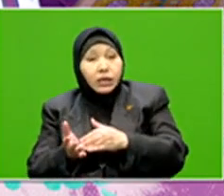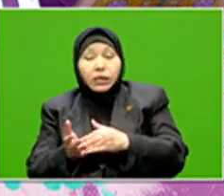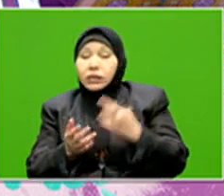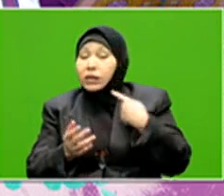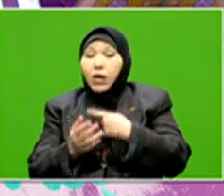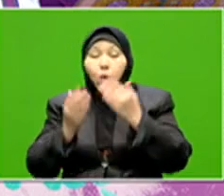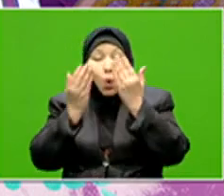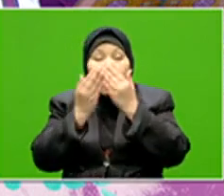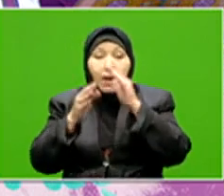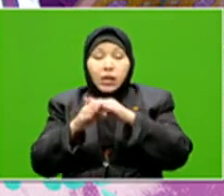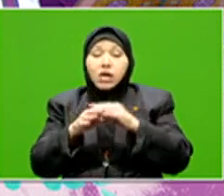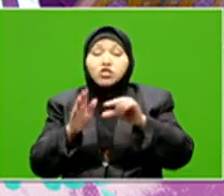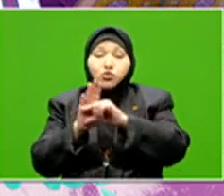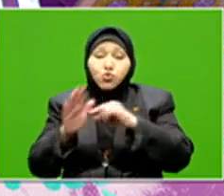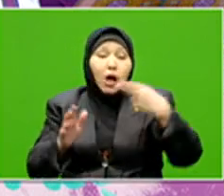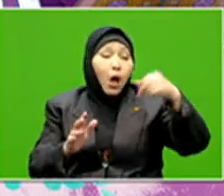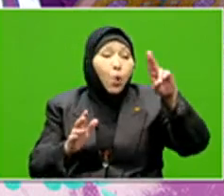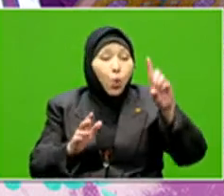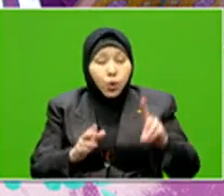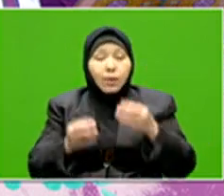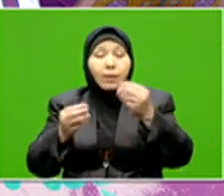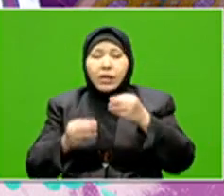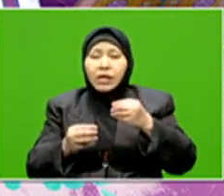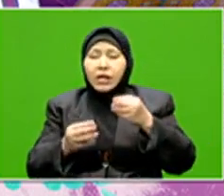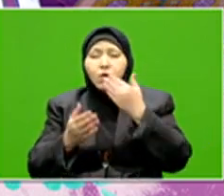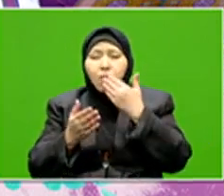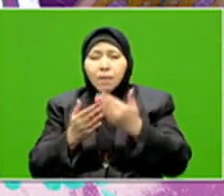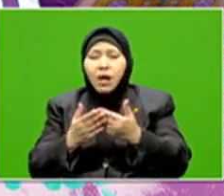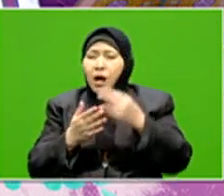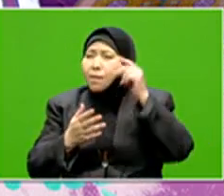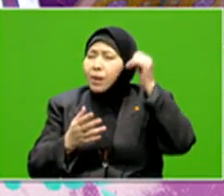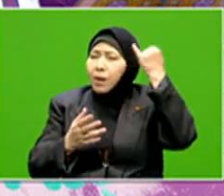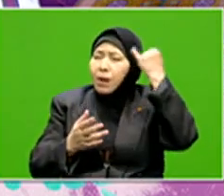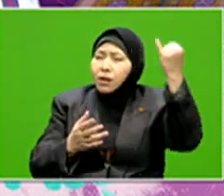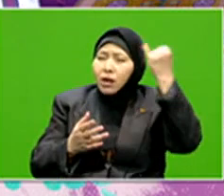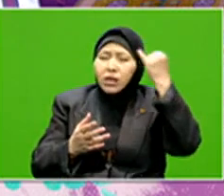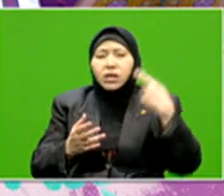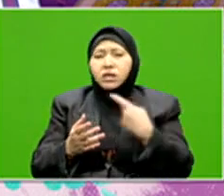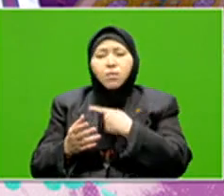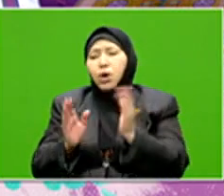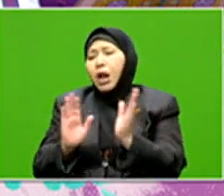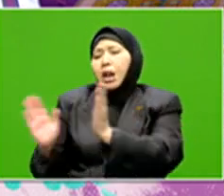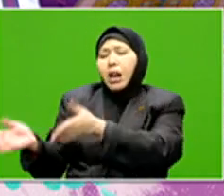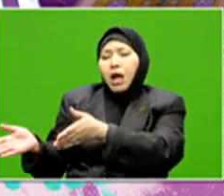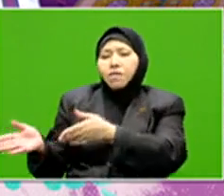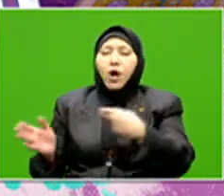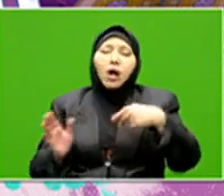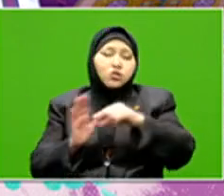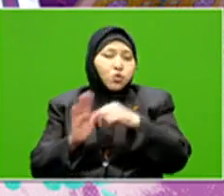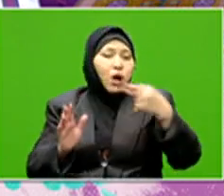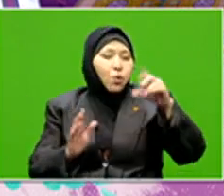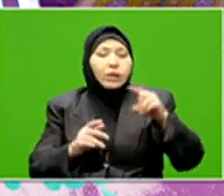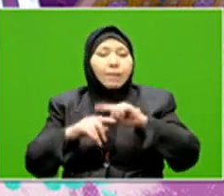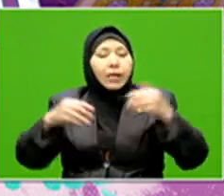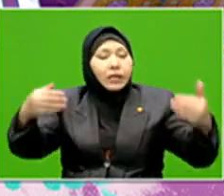ulang kaji kita surah Hud ini memberi perspektif kepada kita, kerana kita bukan meninggalkan surah Hud, tetapi kita meneruskan dengan